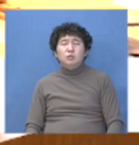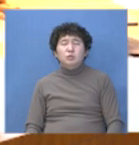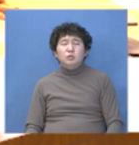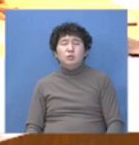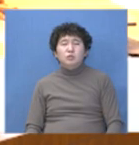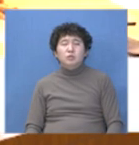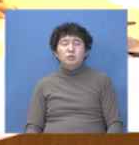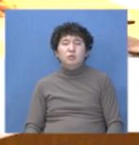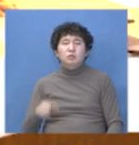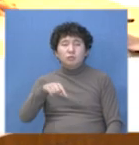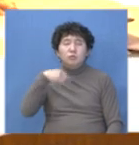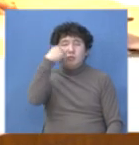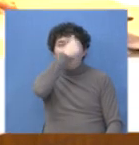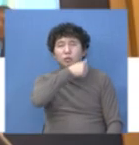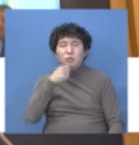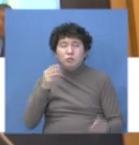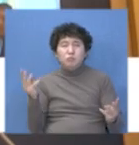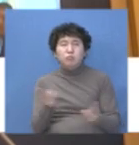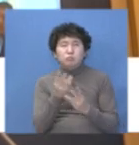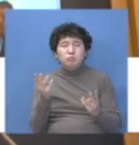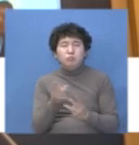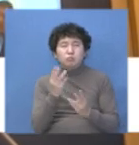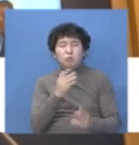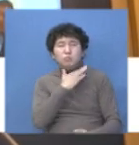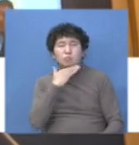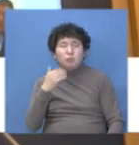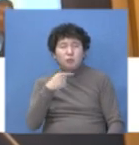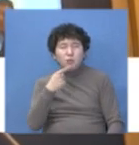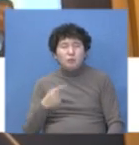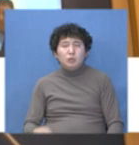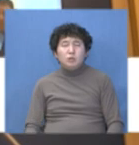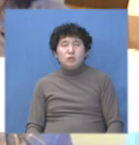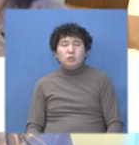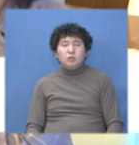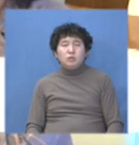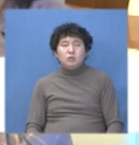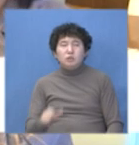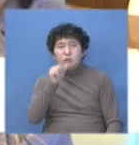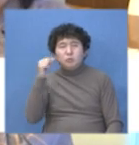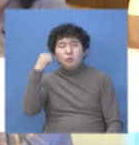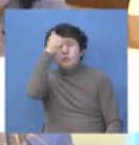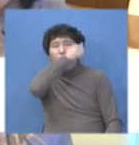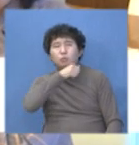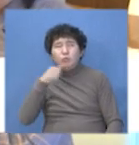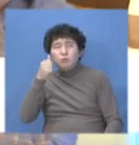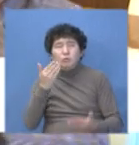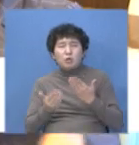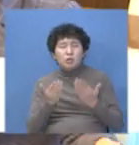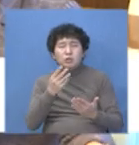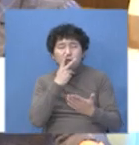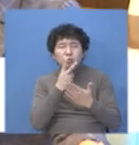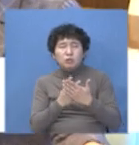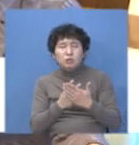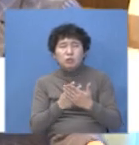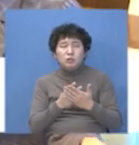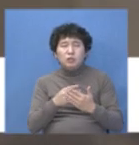өрт жиілеп тұр. Мамандардың айтуынша, өткен жылдың сәйкес мерзімімен салыстырғанда өрт жағдайлары көбейген. Адамдардың өмірі мен денсаулығына,